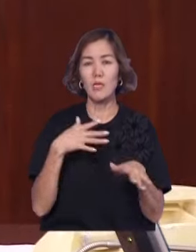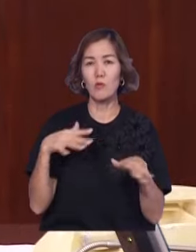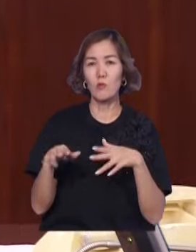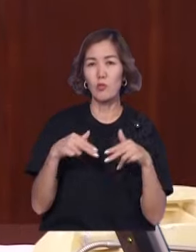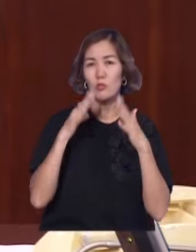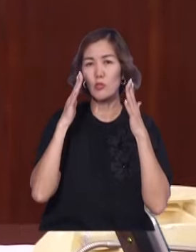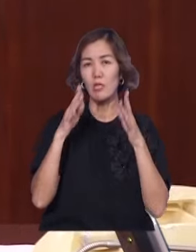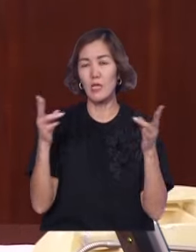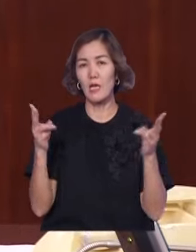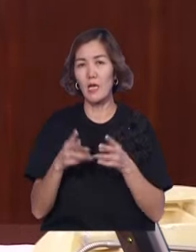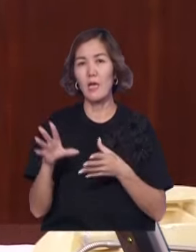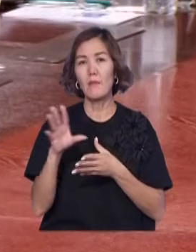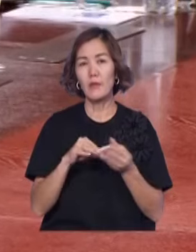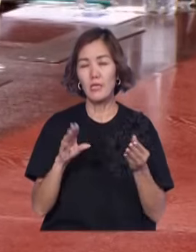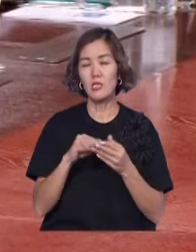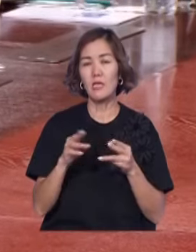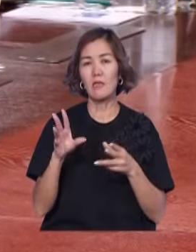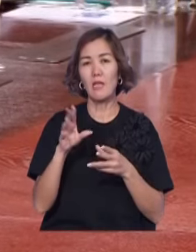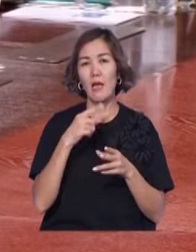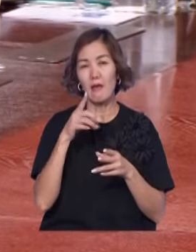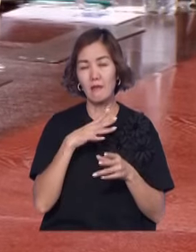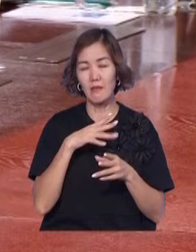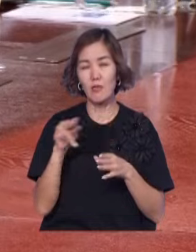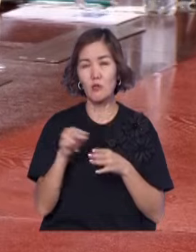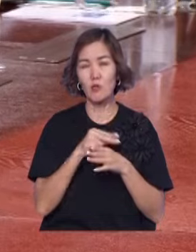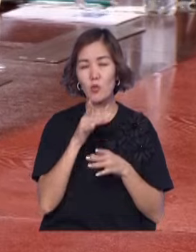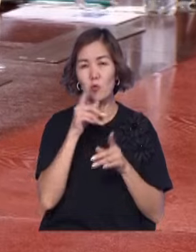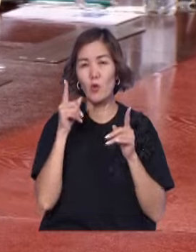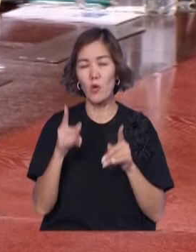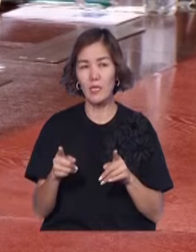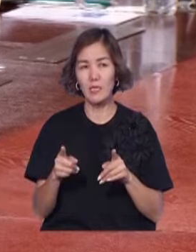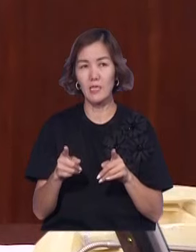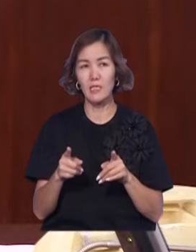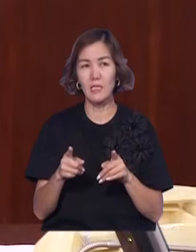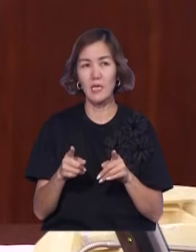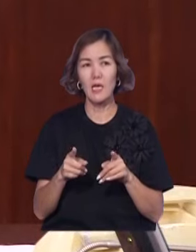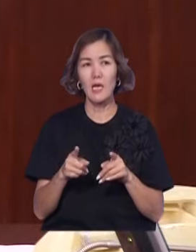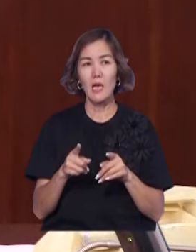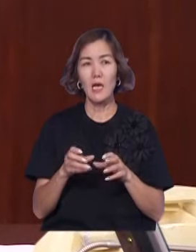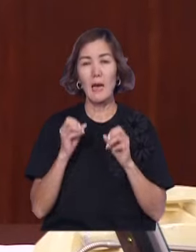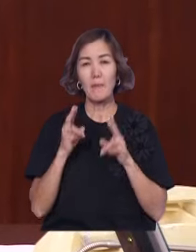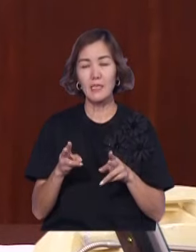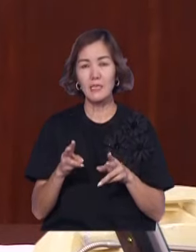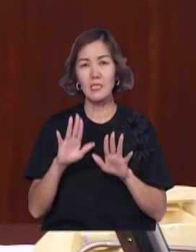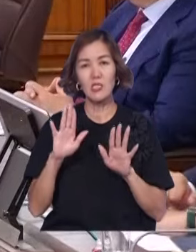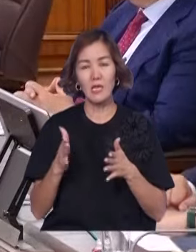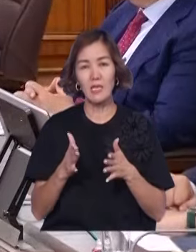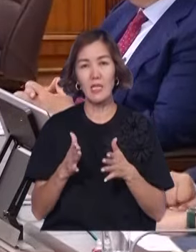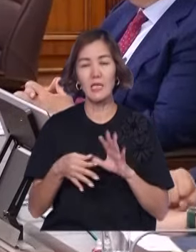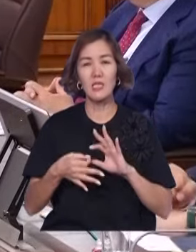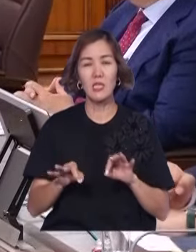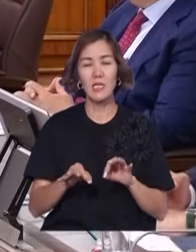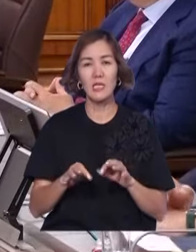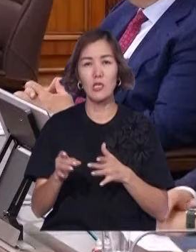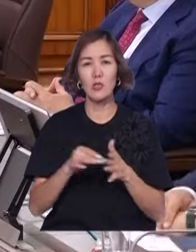назар аудару туралы бірнеше рет айтылды. Тіпті жөндеу науқаны кезінде тәуекел тудыру мүмкін нақты жағдайларды атап көрсетіп,